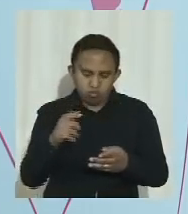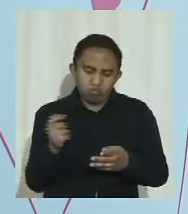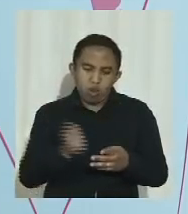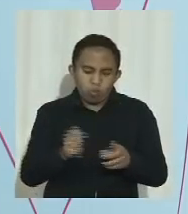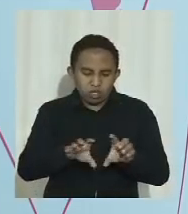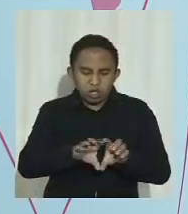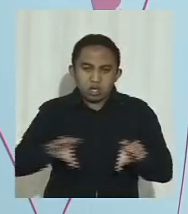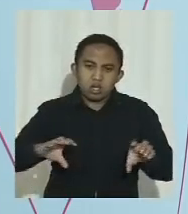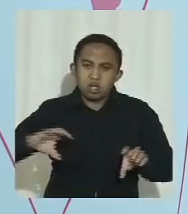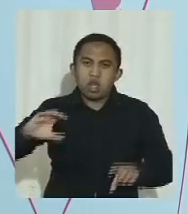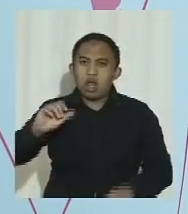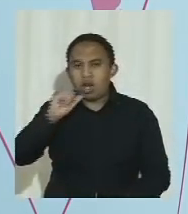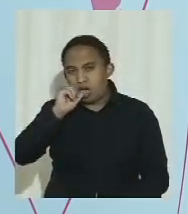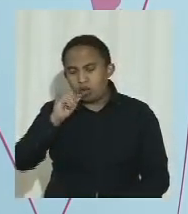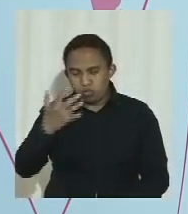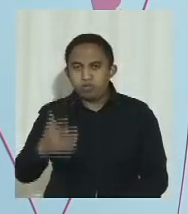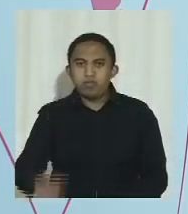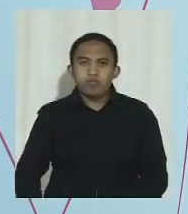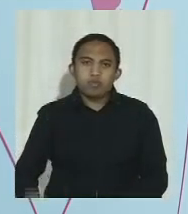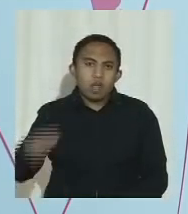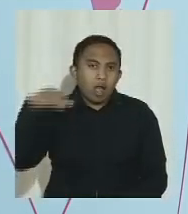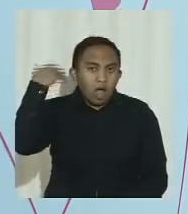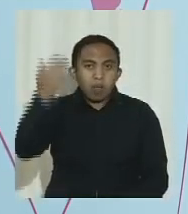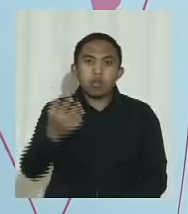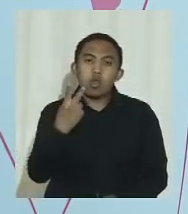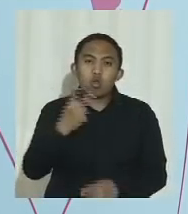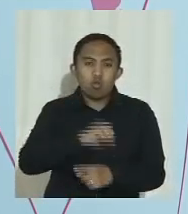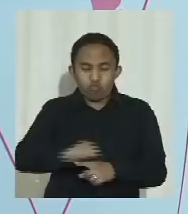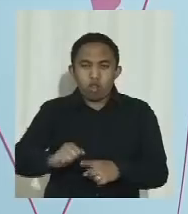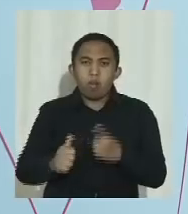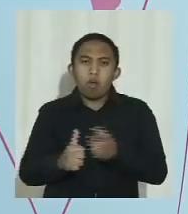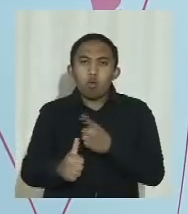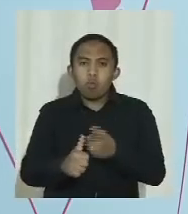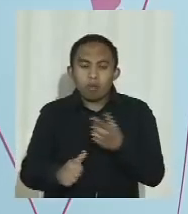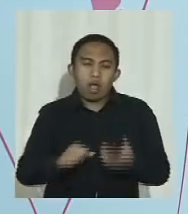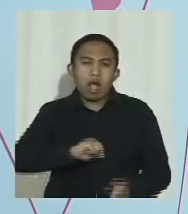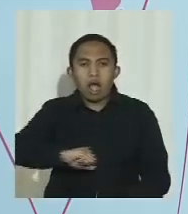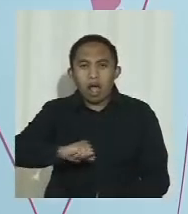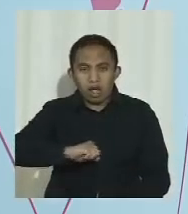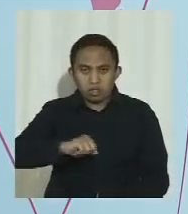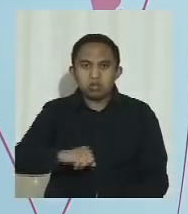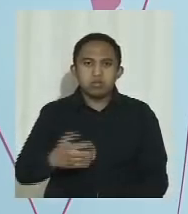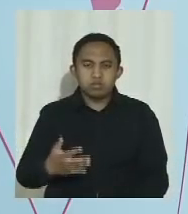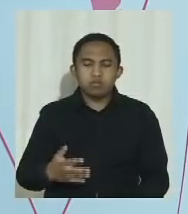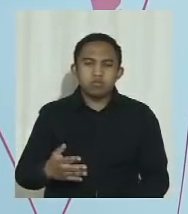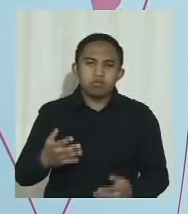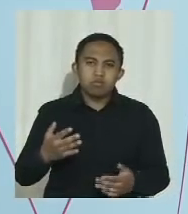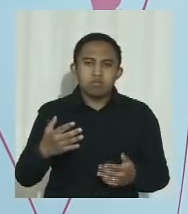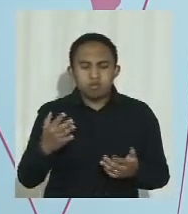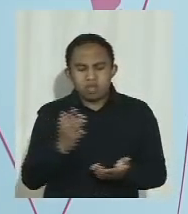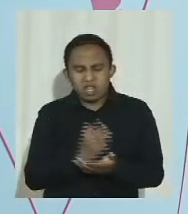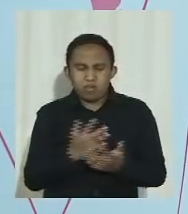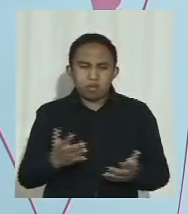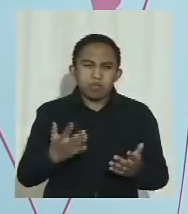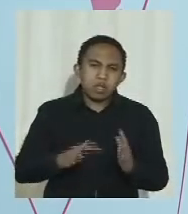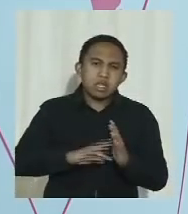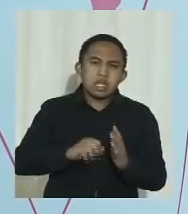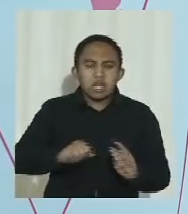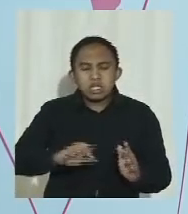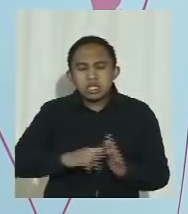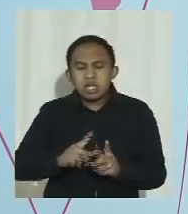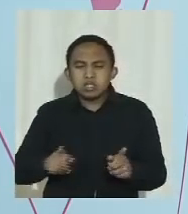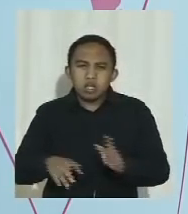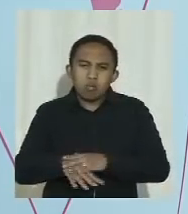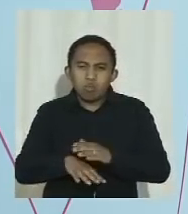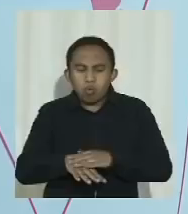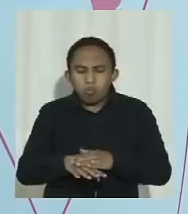pipeline afaka roa volana moa no anomboka izany asa izany. Efa maro ny tetikasa amahana ny olan'ny haintany